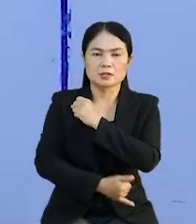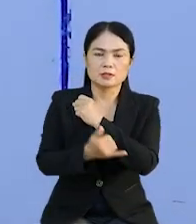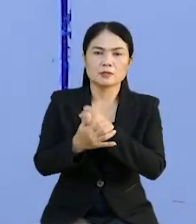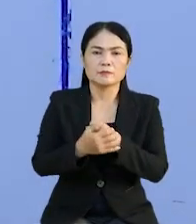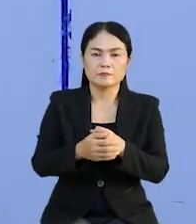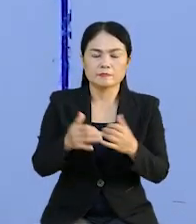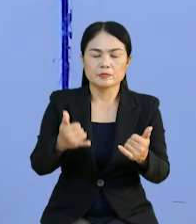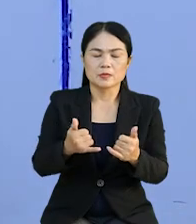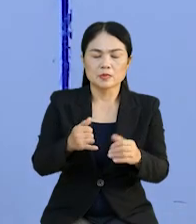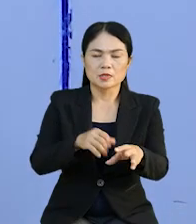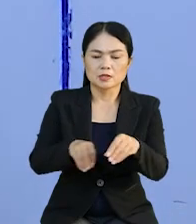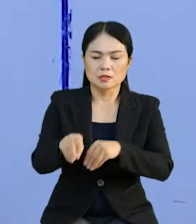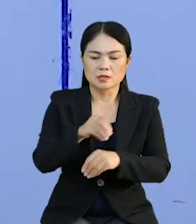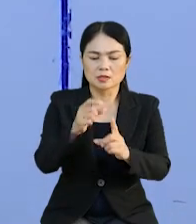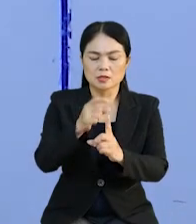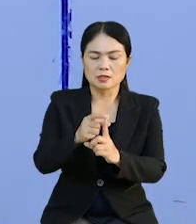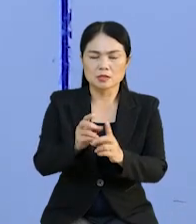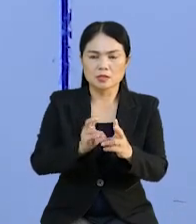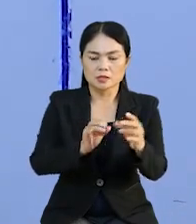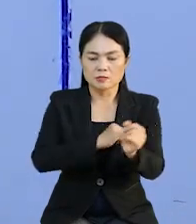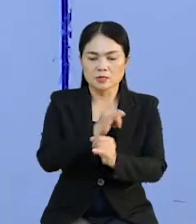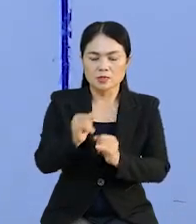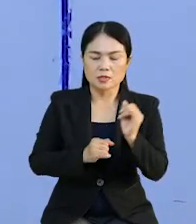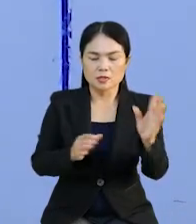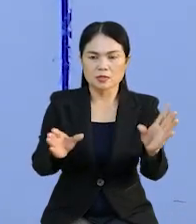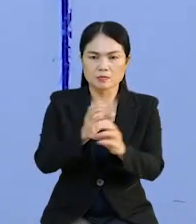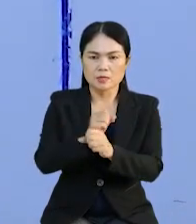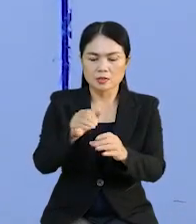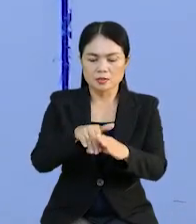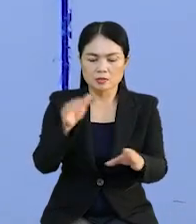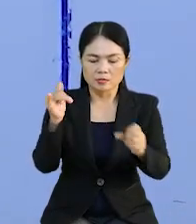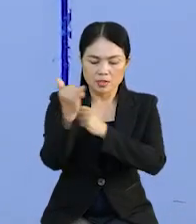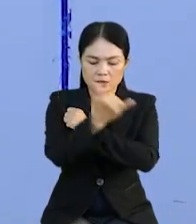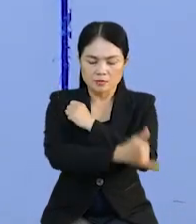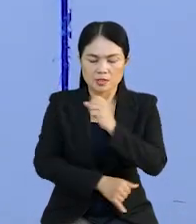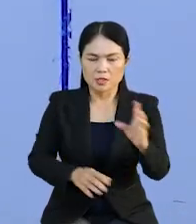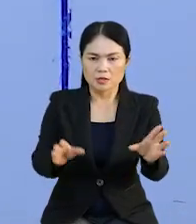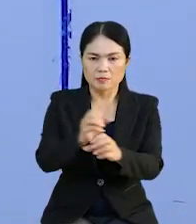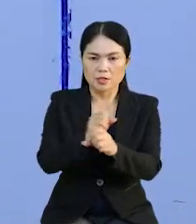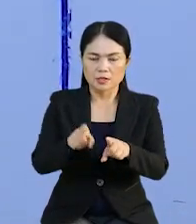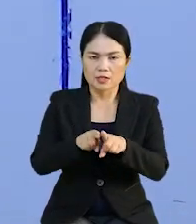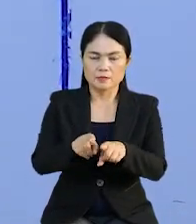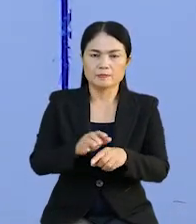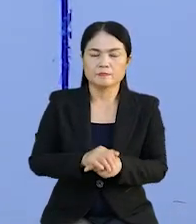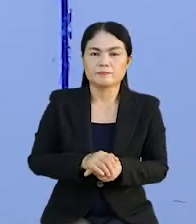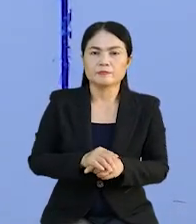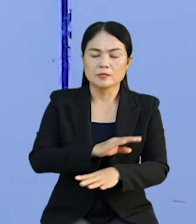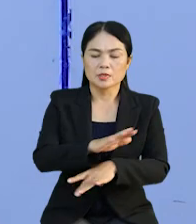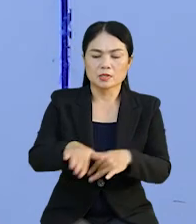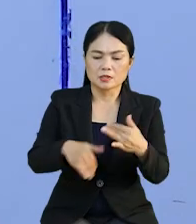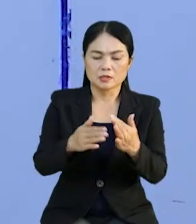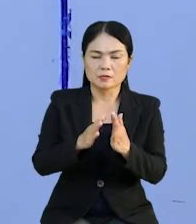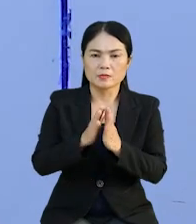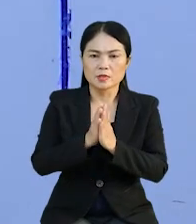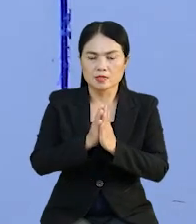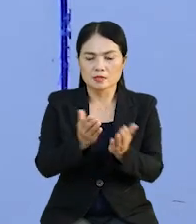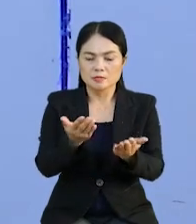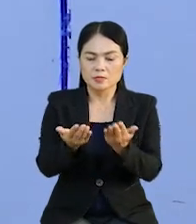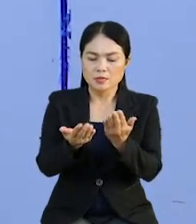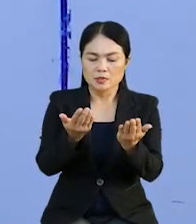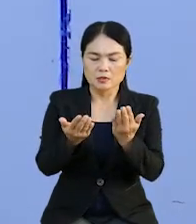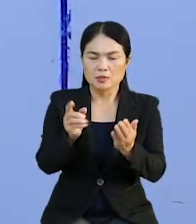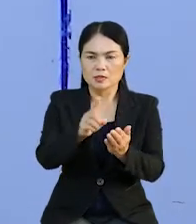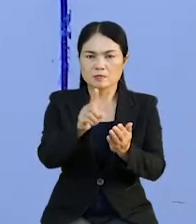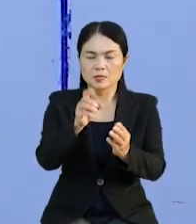អញ្ចឹងកន្លែងនេះកូនអាចចំនួនដោយពាក្យអន្តរជាតិបានឬក៏ក្រៅប្រទេសក៏បានដែរបាទអរគុណអញ្ចឹងកូនផ្ទៀងមើ